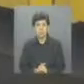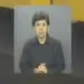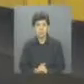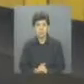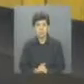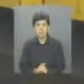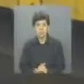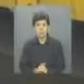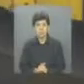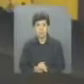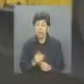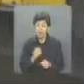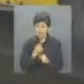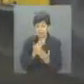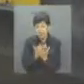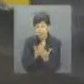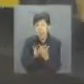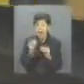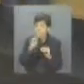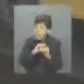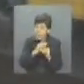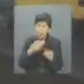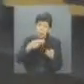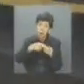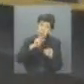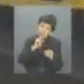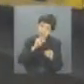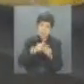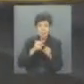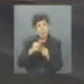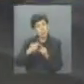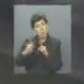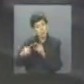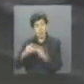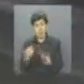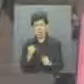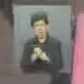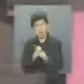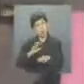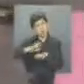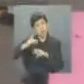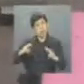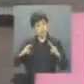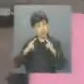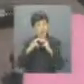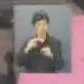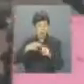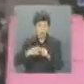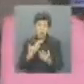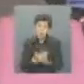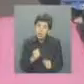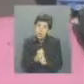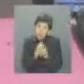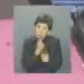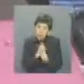้การปรับโครงสร้างราคาพลังงานทุกประเภทตามมติของคณะกรรมการนโยบายพลังงานแห่งชาติเพื่อลดภาระการอุดหนุนราคาพลังง